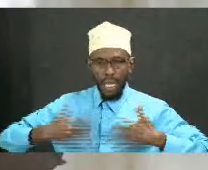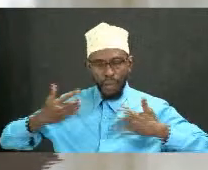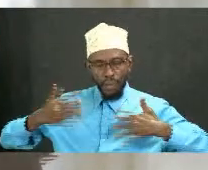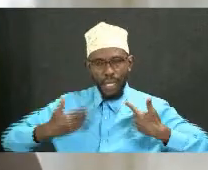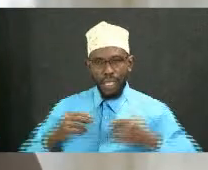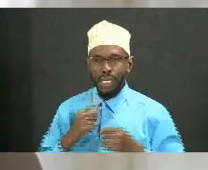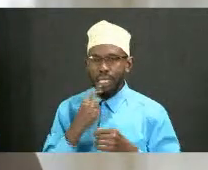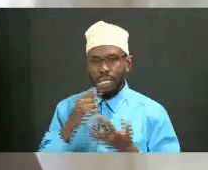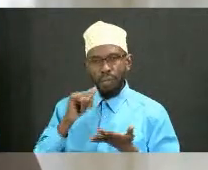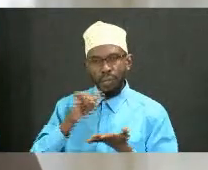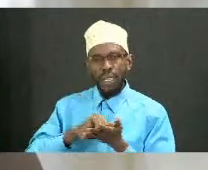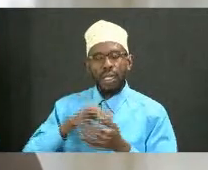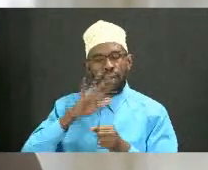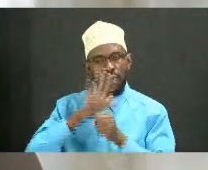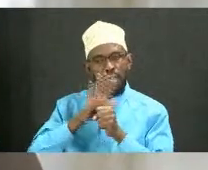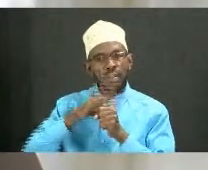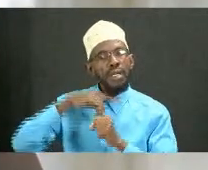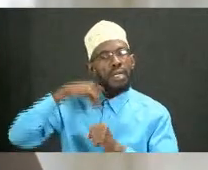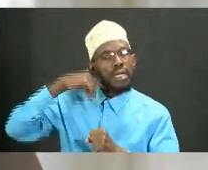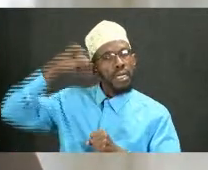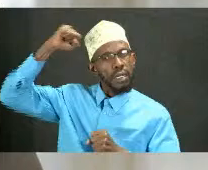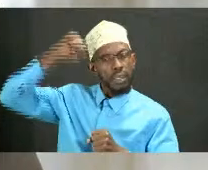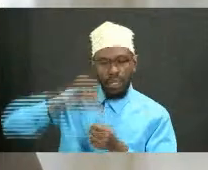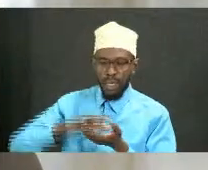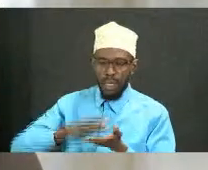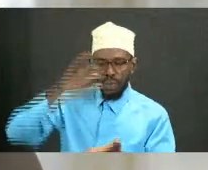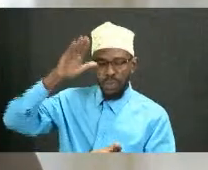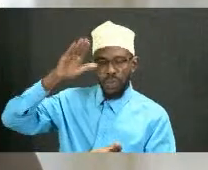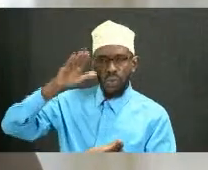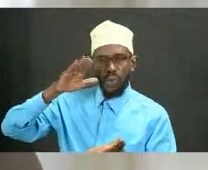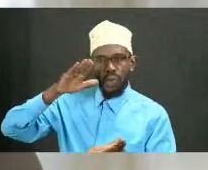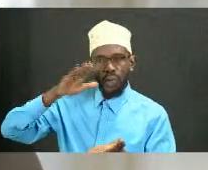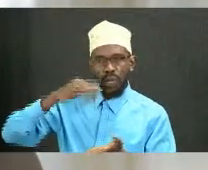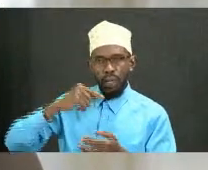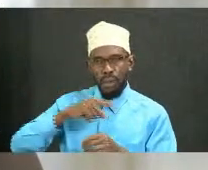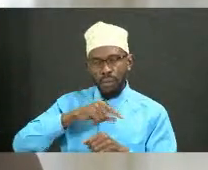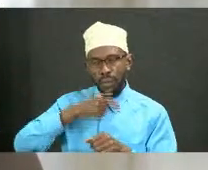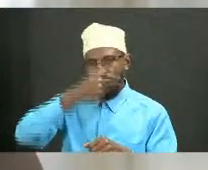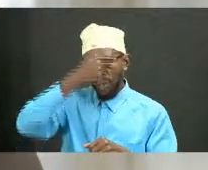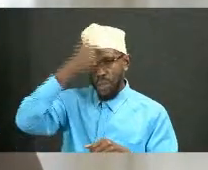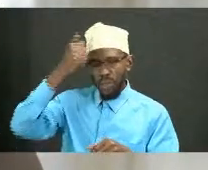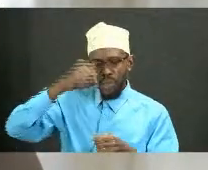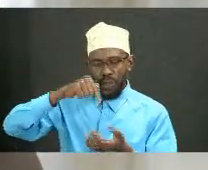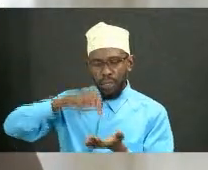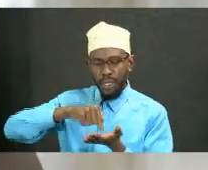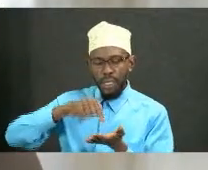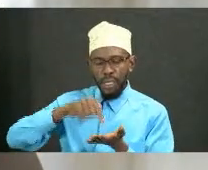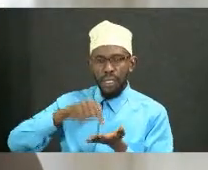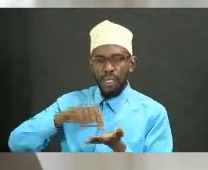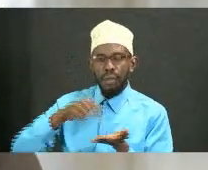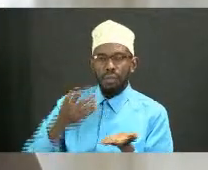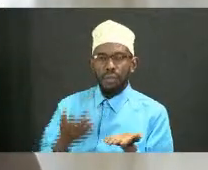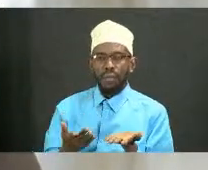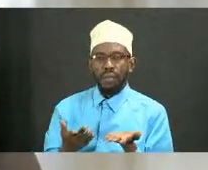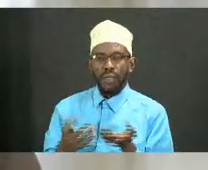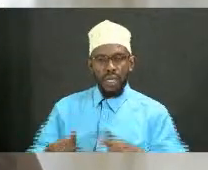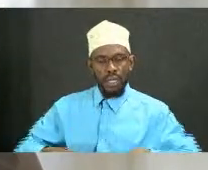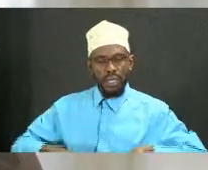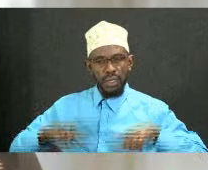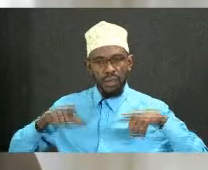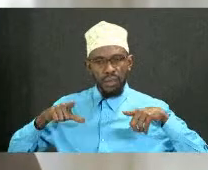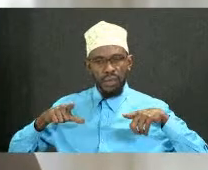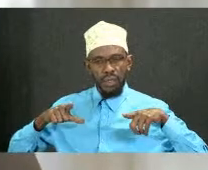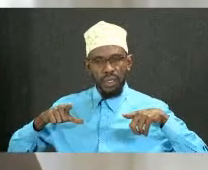ameweza kutaja kuna a lot of suicidal rate ime increase at the moment, kwa sababu hii ni masala ya mapato. Watu wanajieka